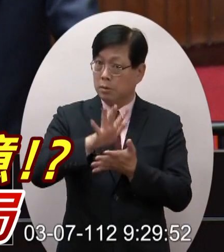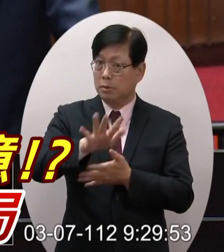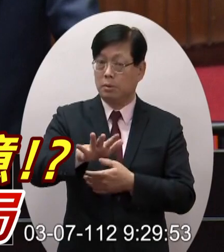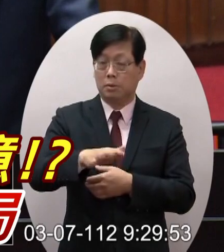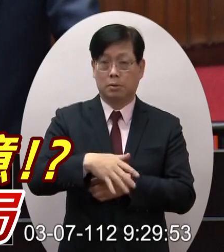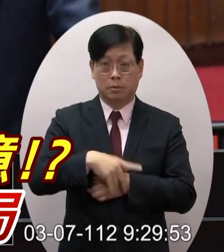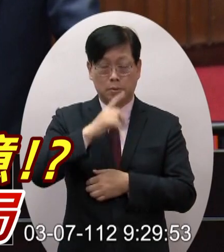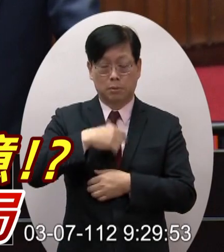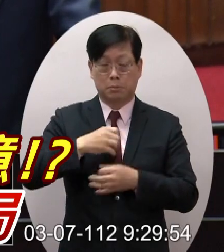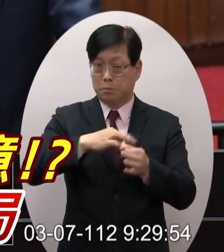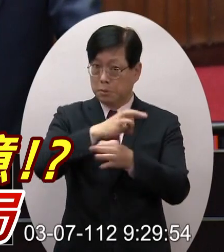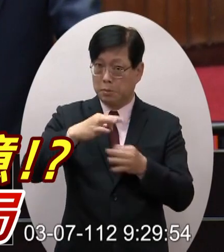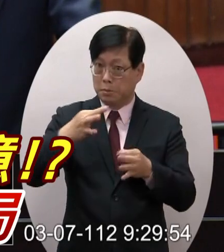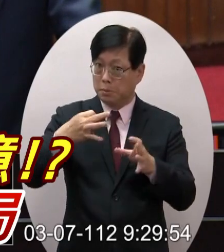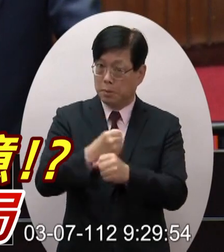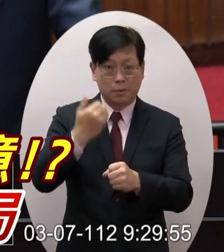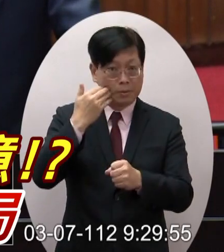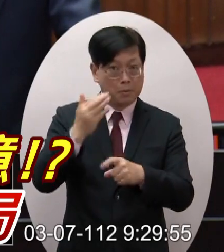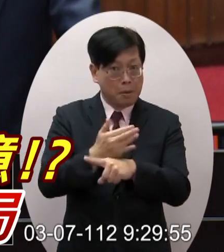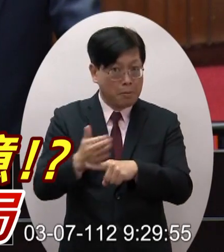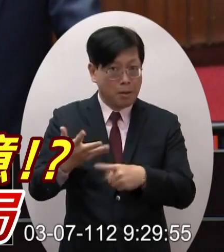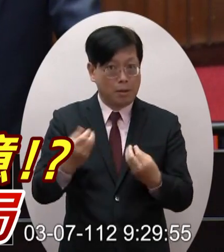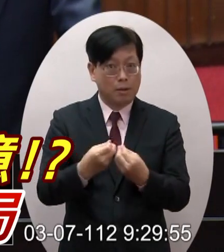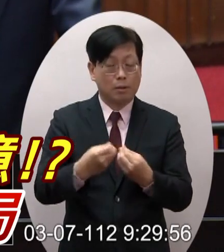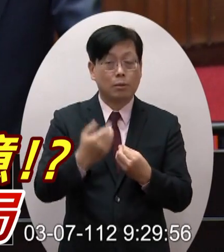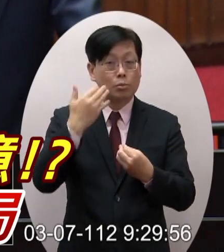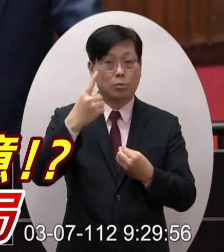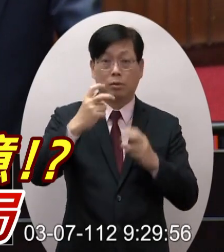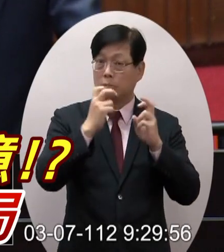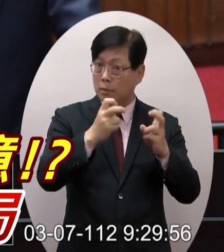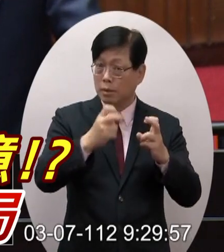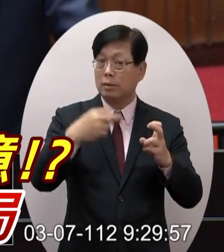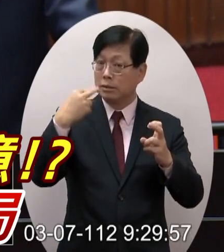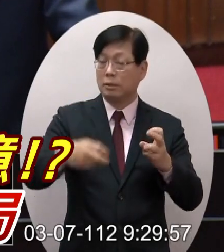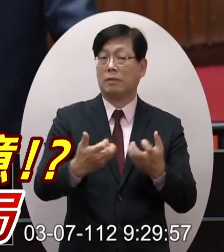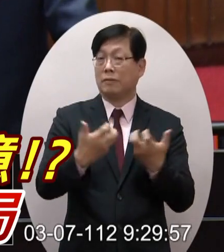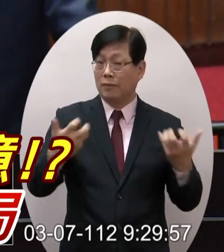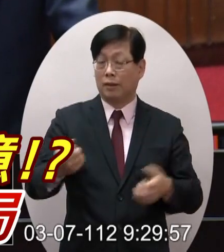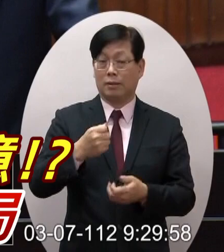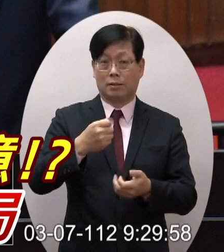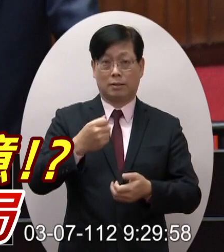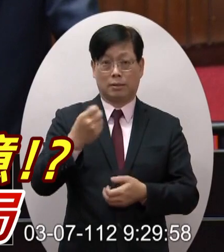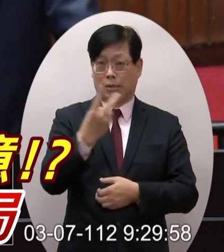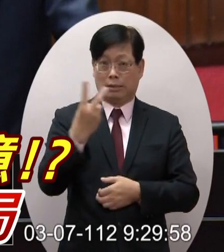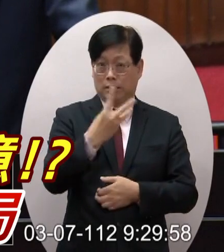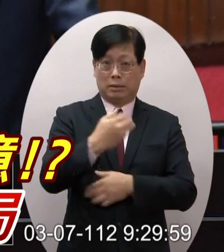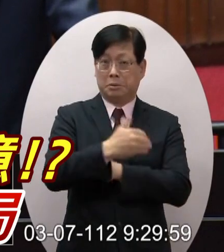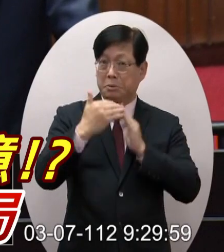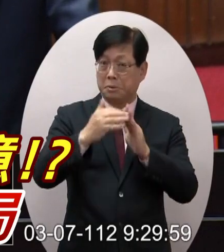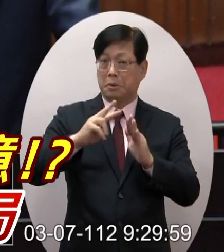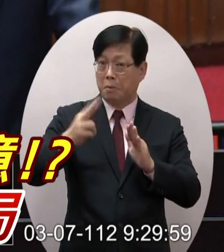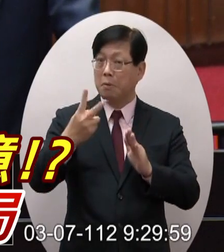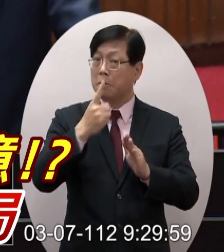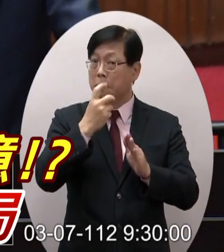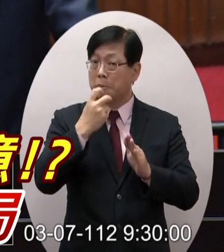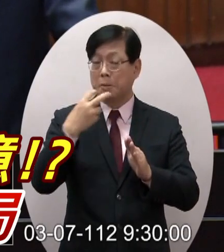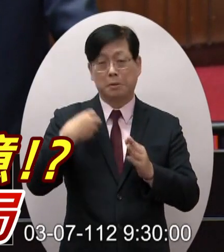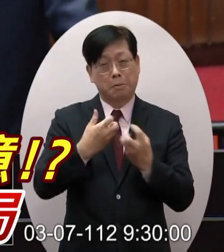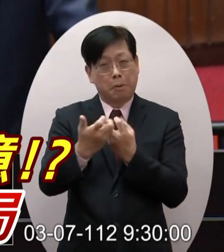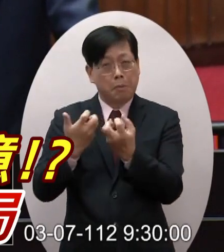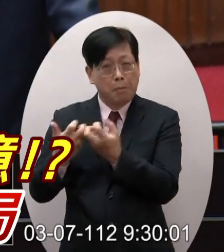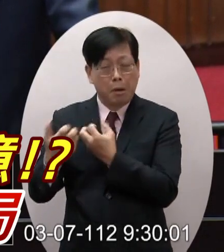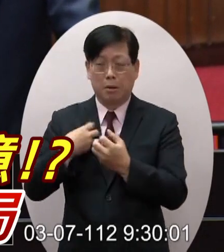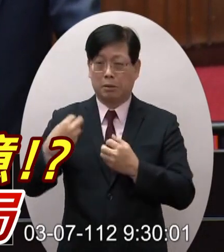这个营运跟亏损到底要怎么负担，如果说一条捷运还要分两三个县市甚至是中央来去分别